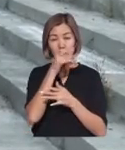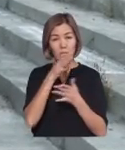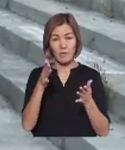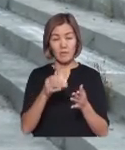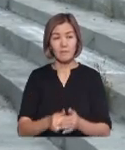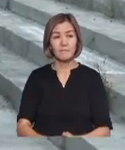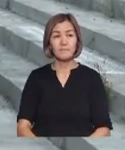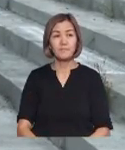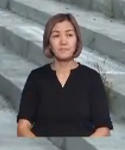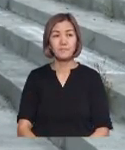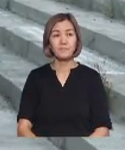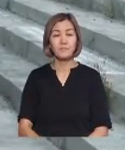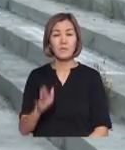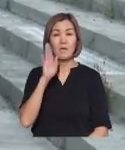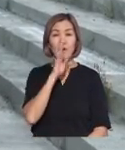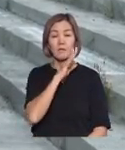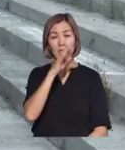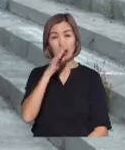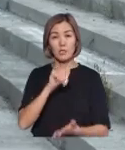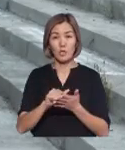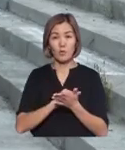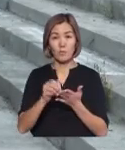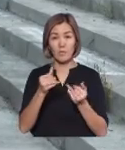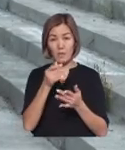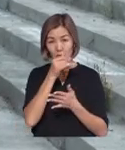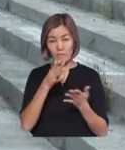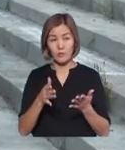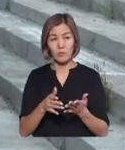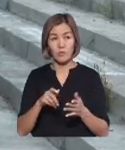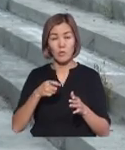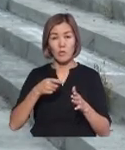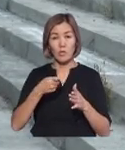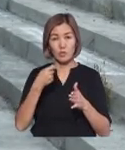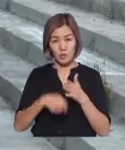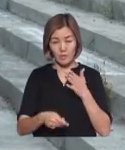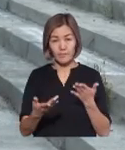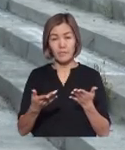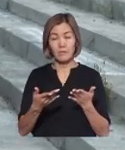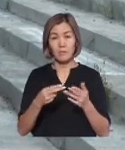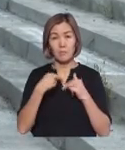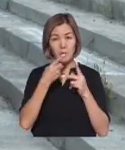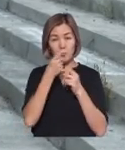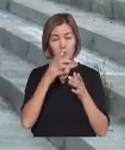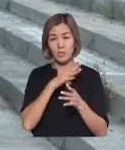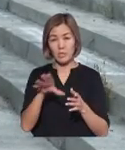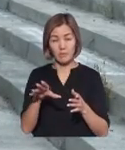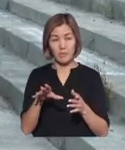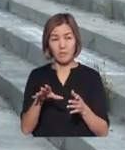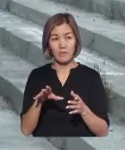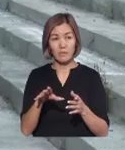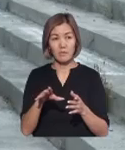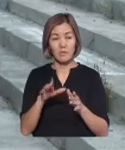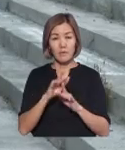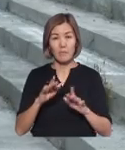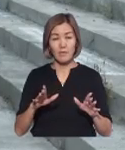алмайды. Родителдер даже документтерін алмай жүр. Садик құлыптап қойды. Ешкімді пүлде-пүлжеде еткен жоқ, еткен жоқ. Ертесінде